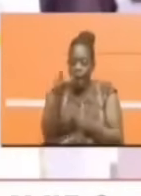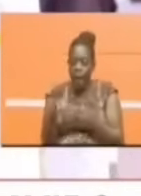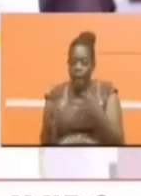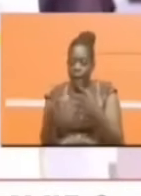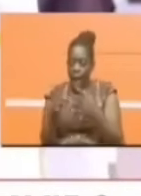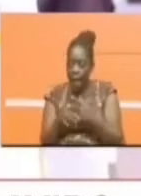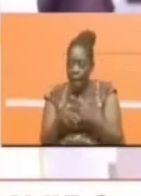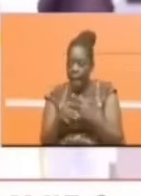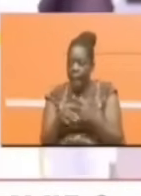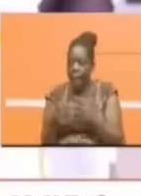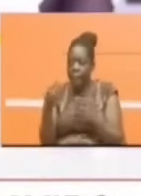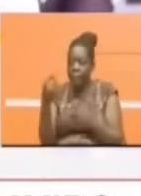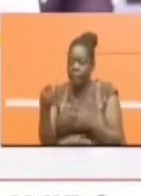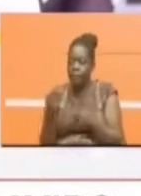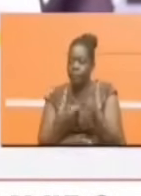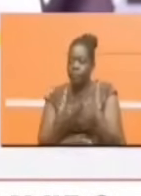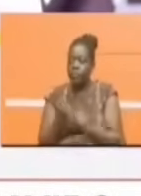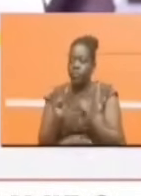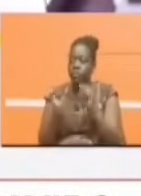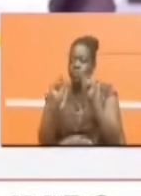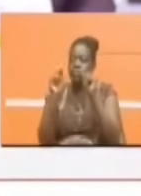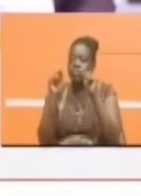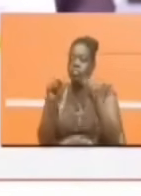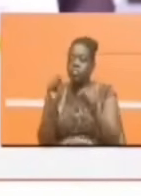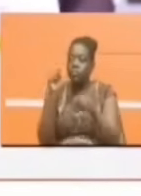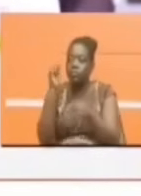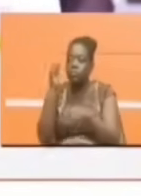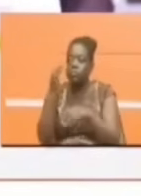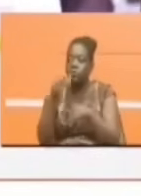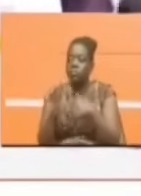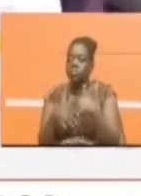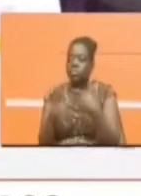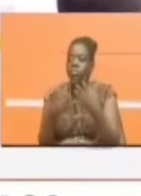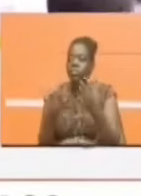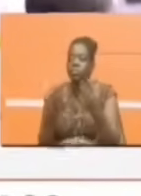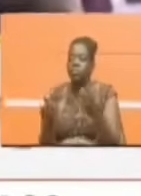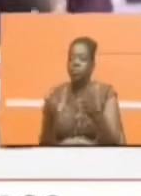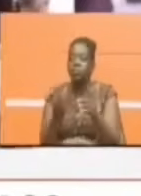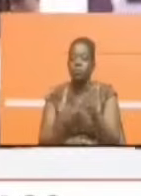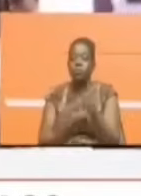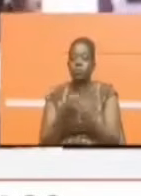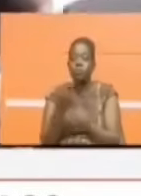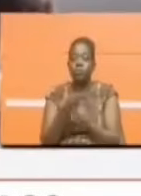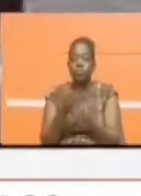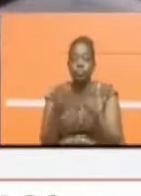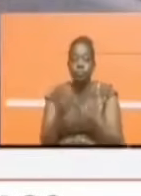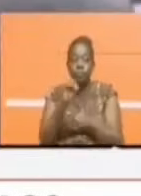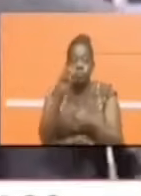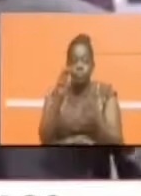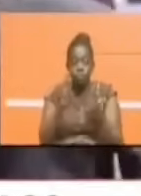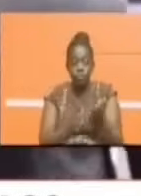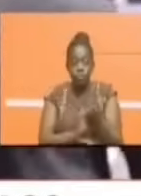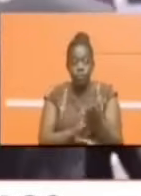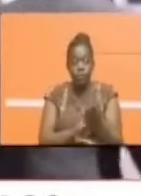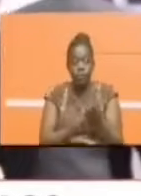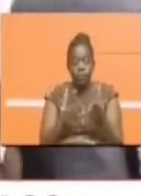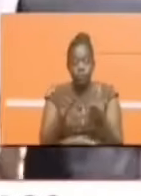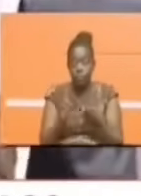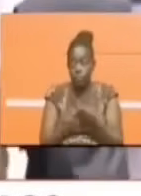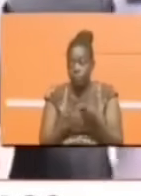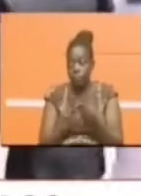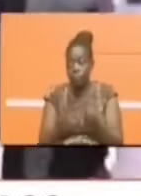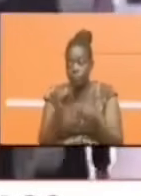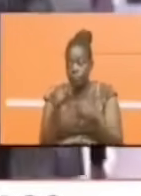abaagattibwa mu mwezi ogumu bajja buli luvannyuma lwa buli mwezi abaagattibwa mu January, February and so